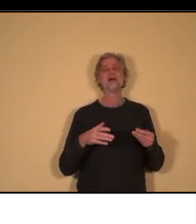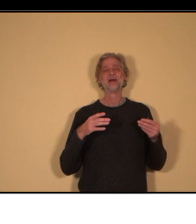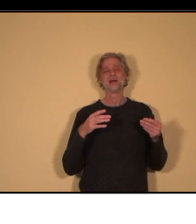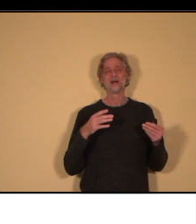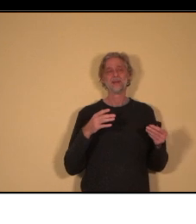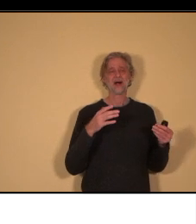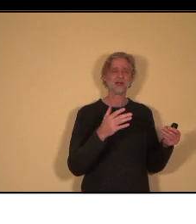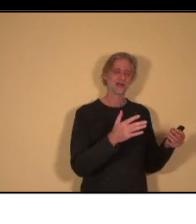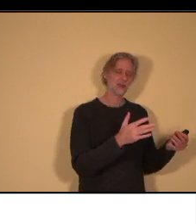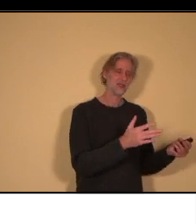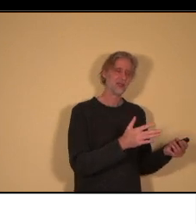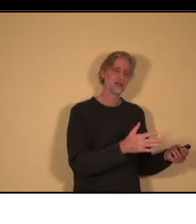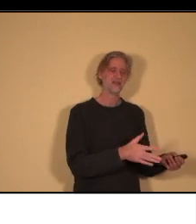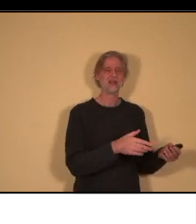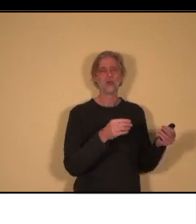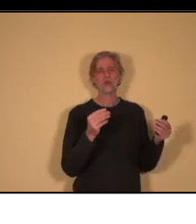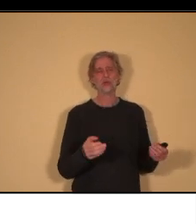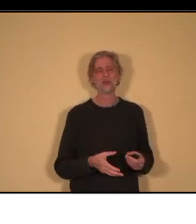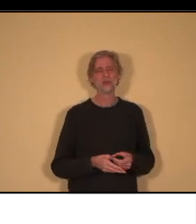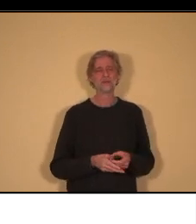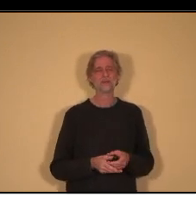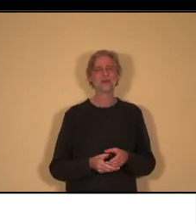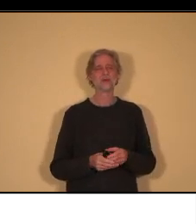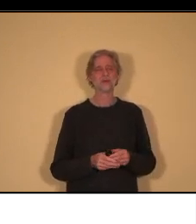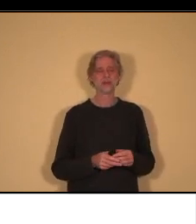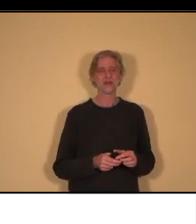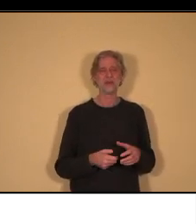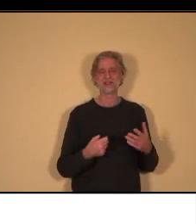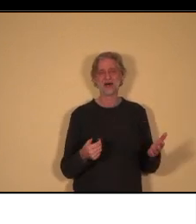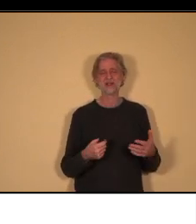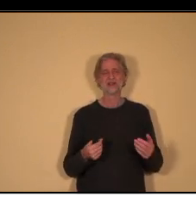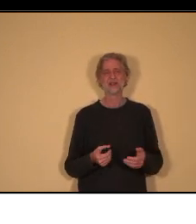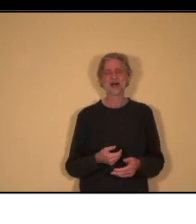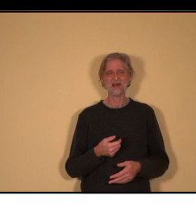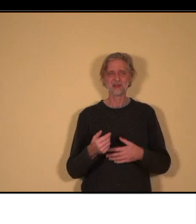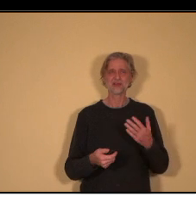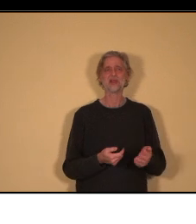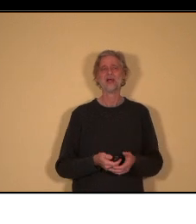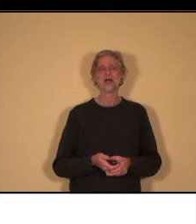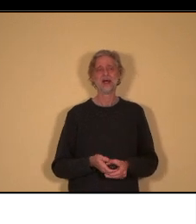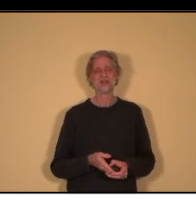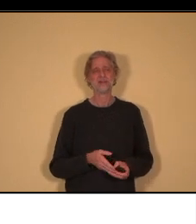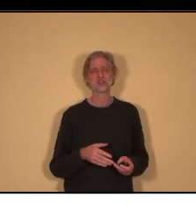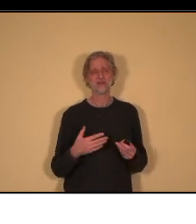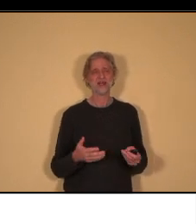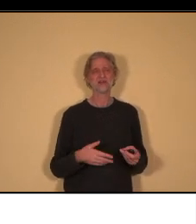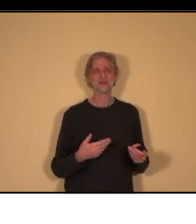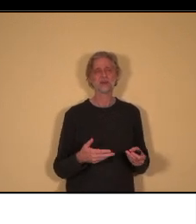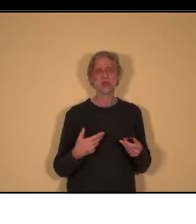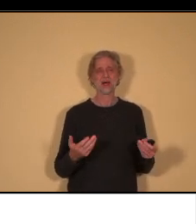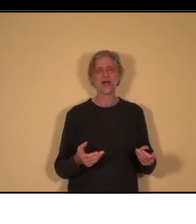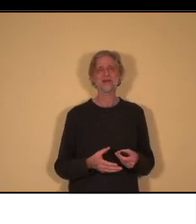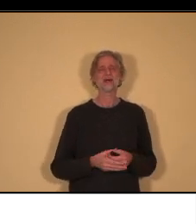Flüssigkeit, aber natürlich CO und Methan sind Gase, die sind relativ schwer